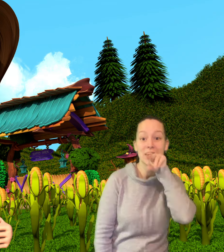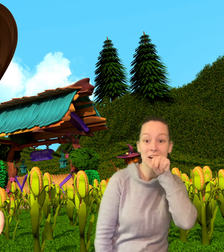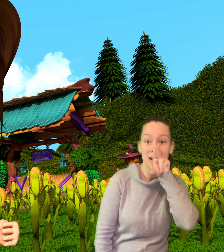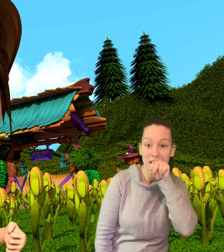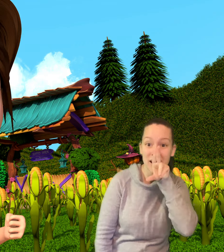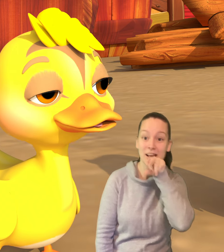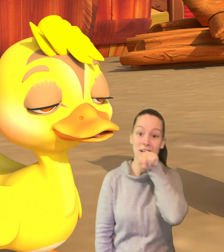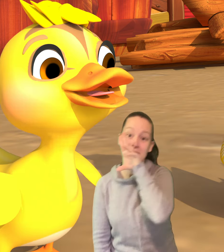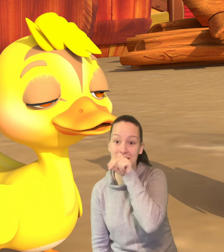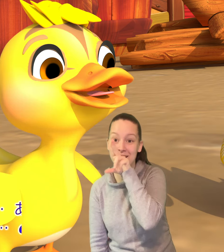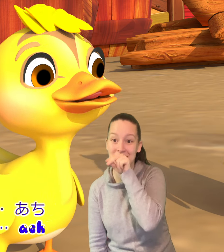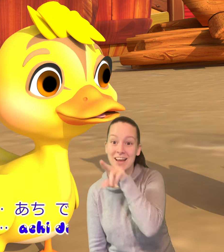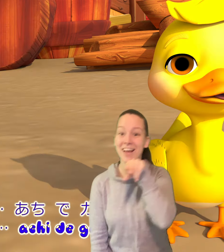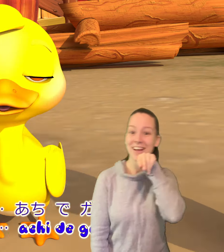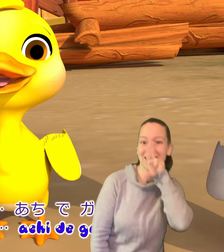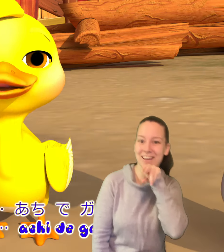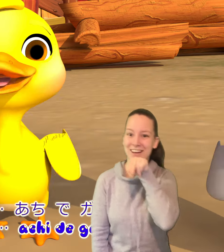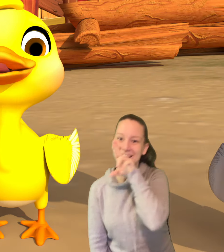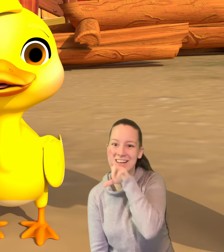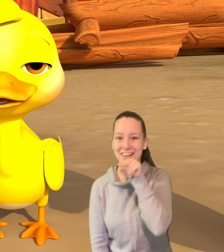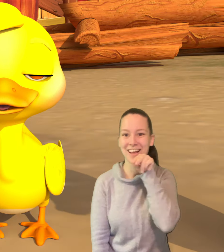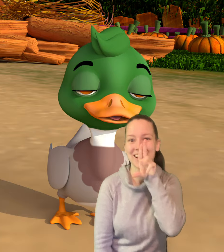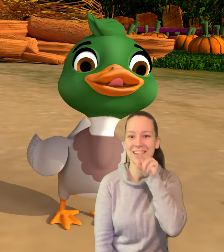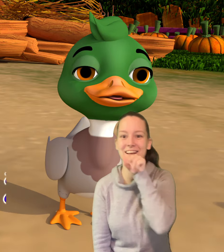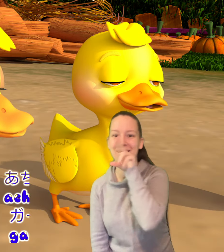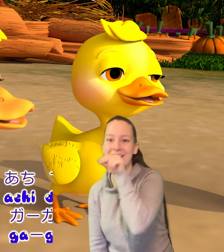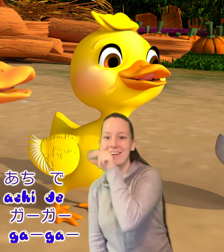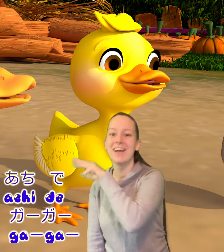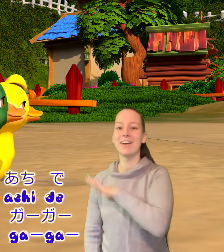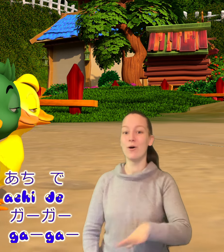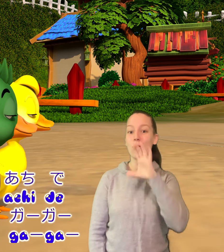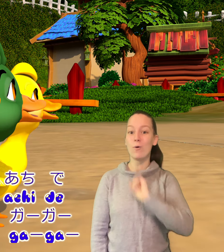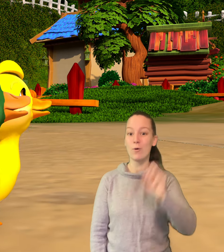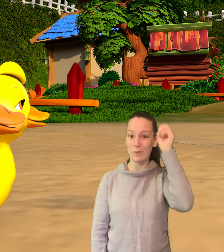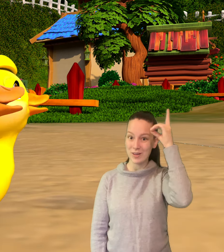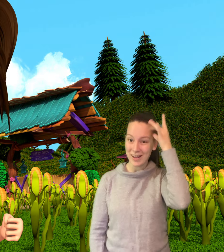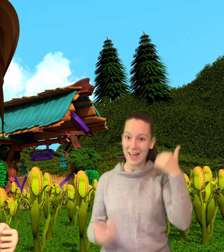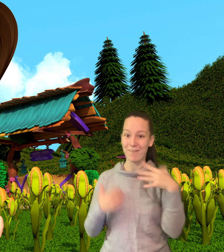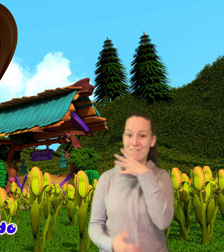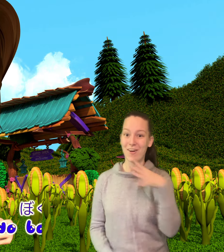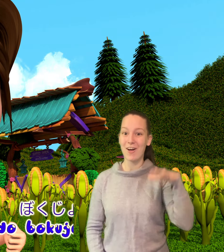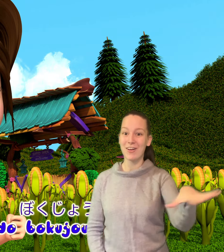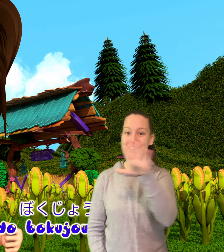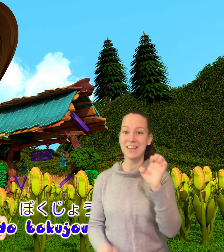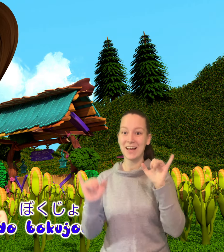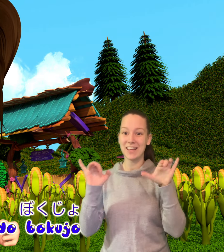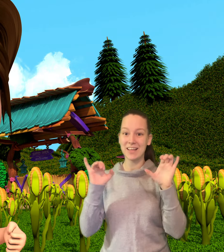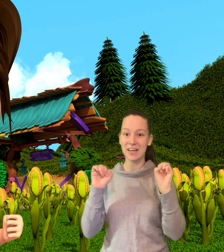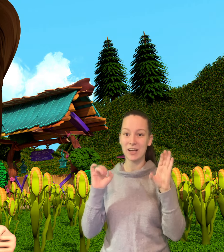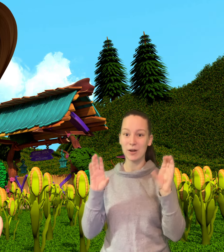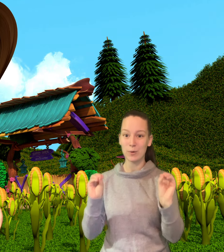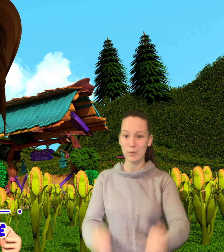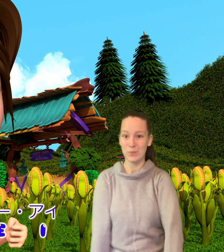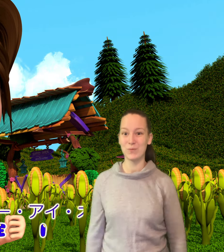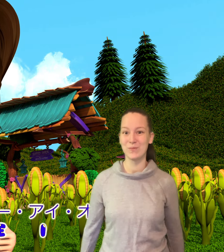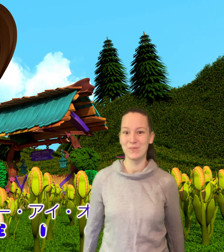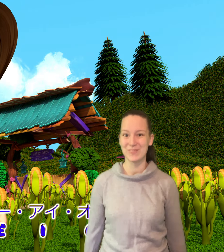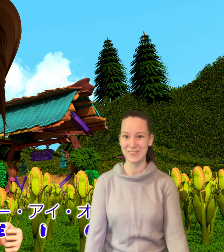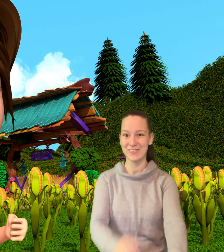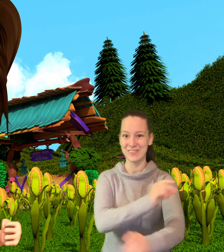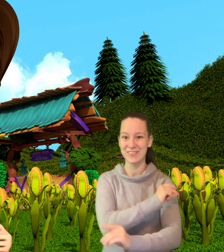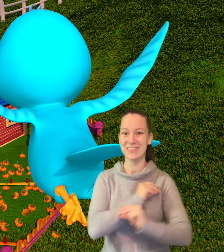Eこっちでがあっちでがこっちであっちでどこでもガガマどうなると牧場E